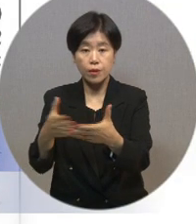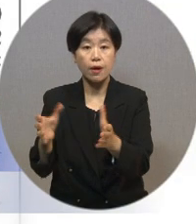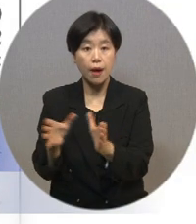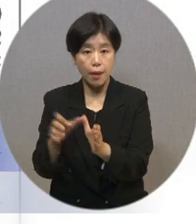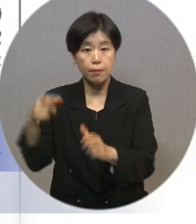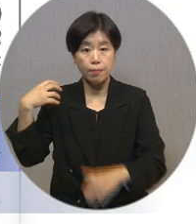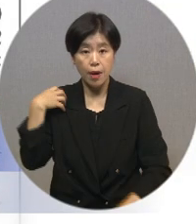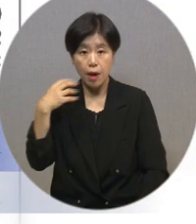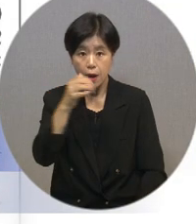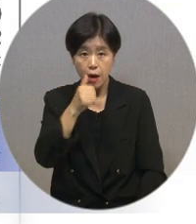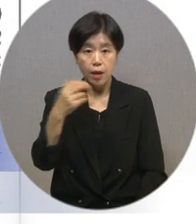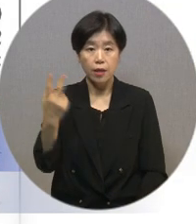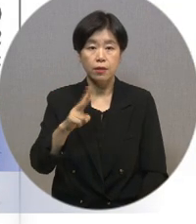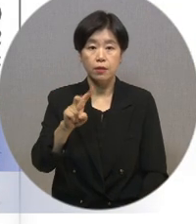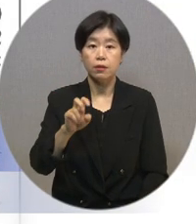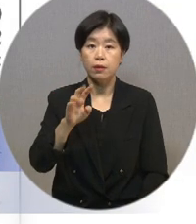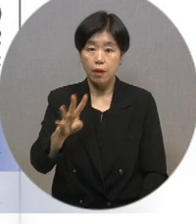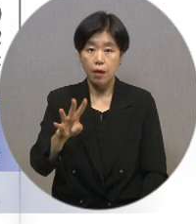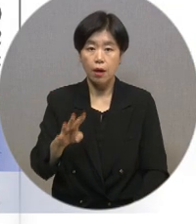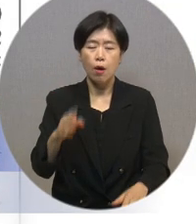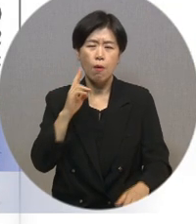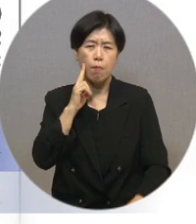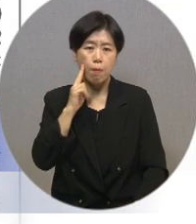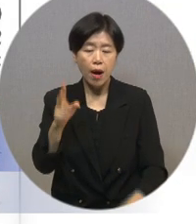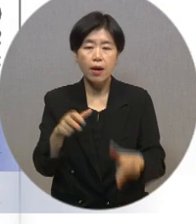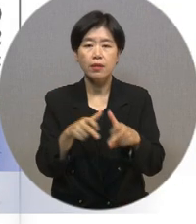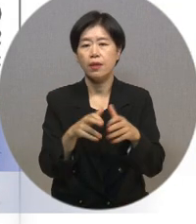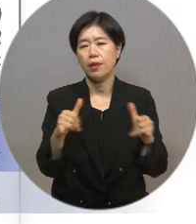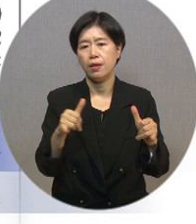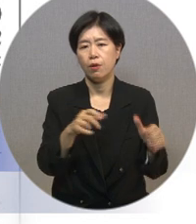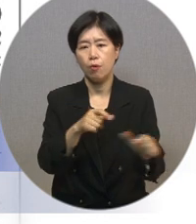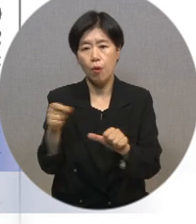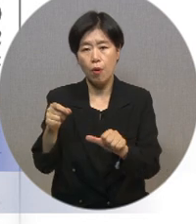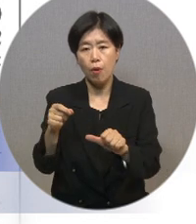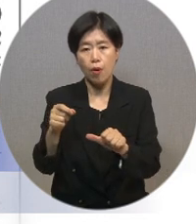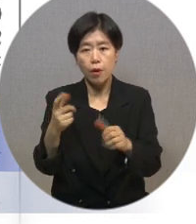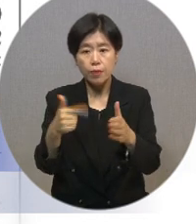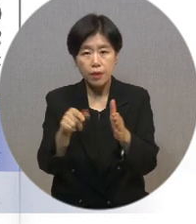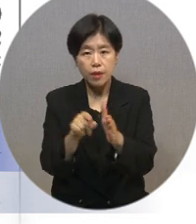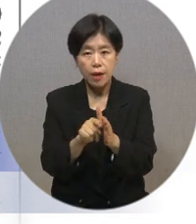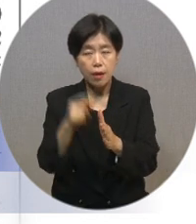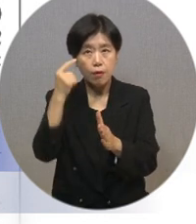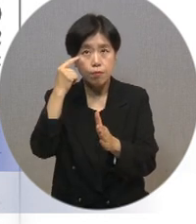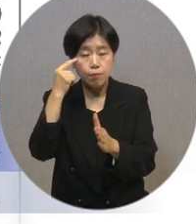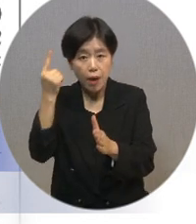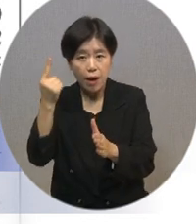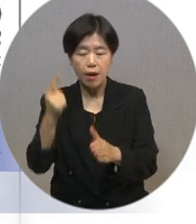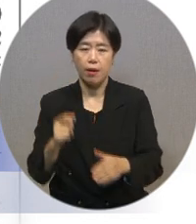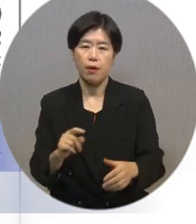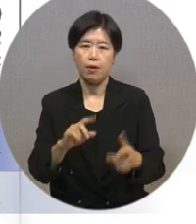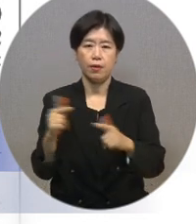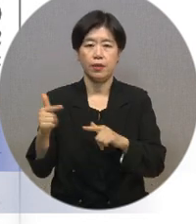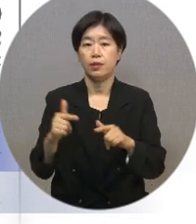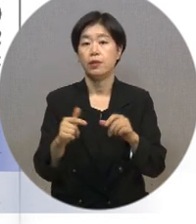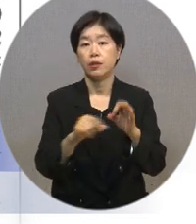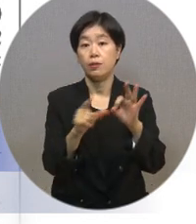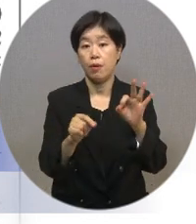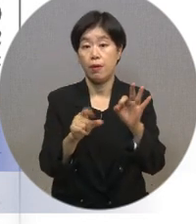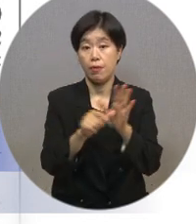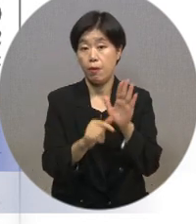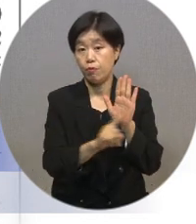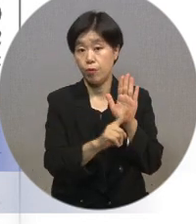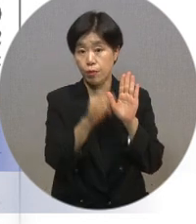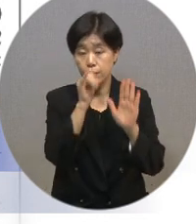20224 중증 장애인 고용확대 아이디어 공모전을 오는 10월 11일까지 개최합니다 이번